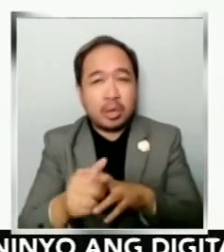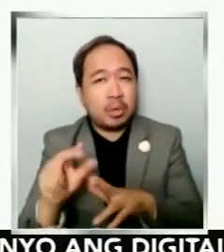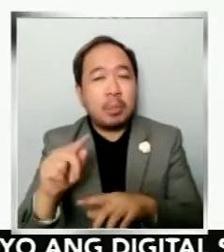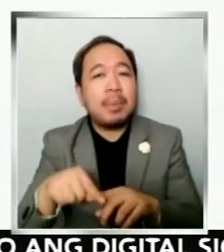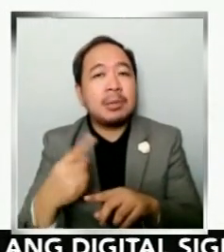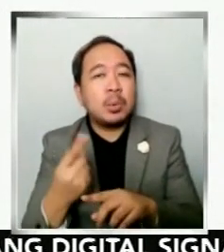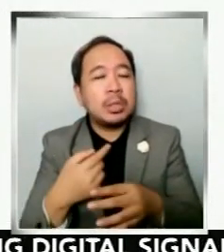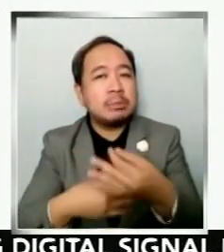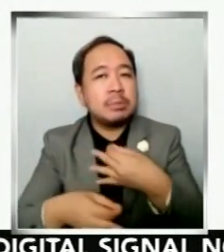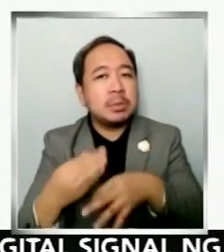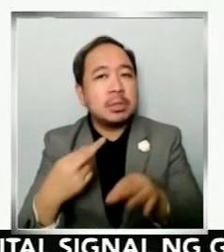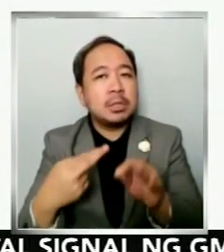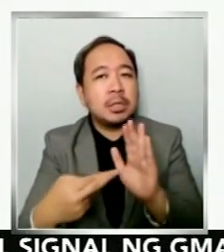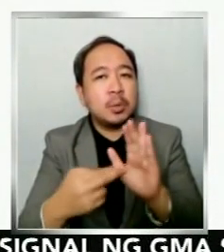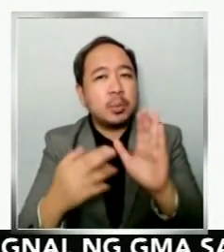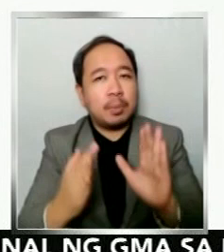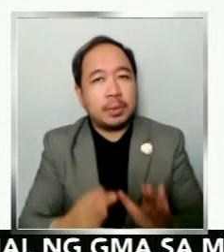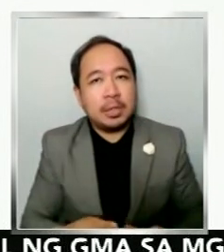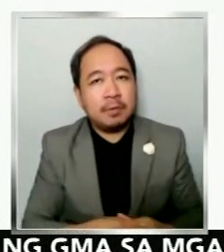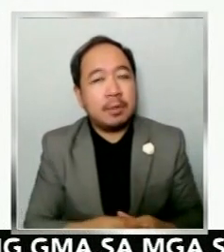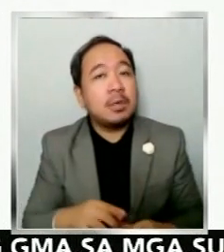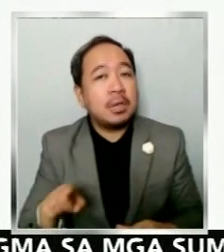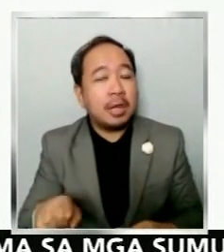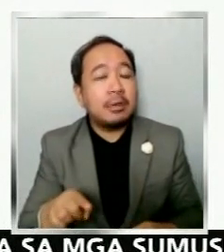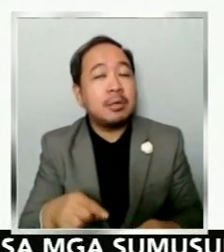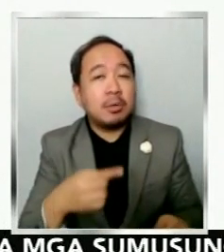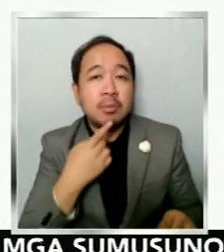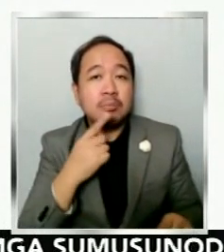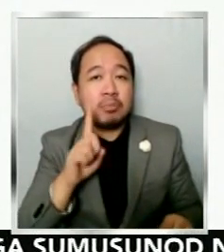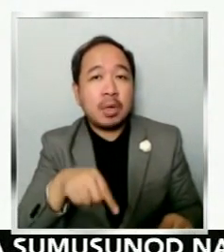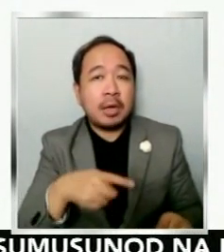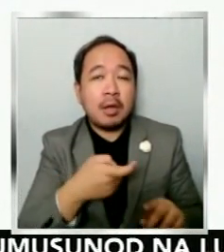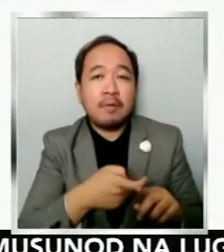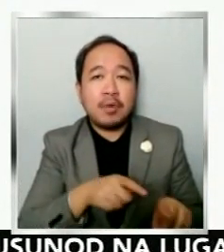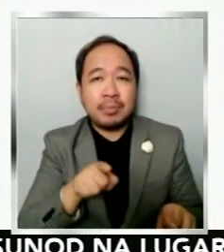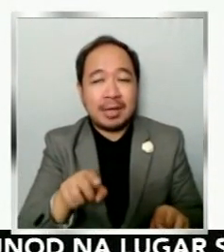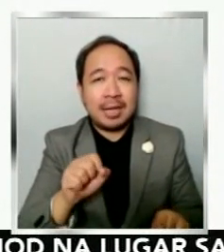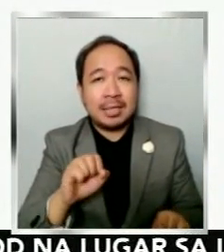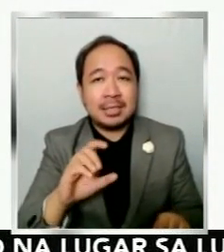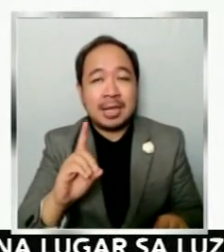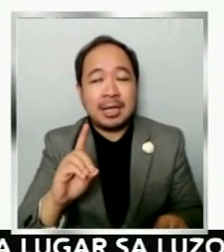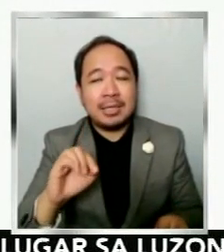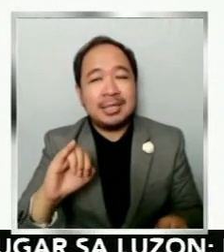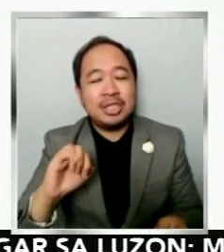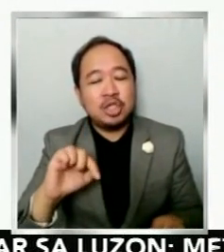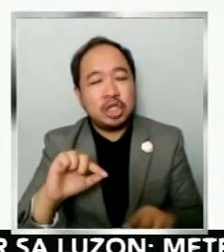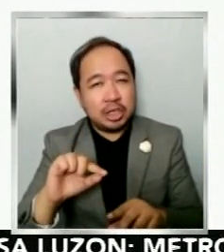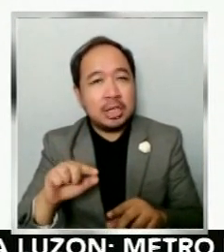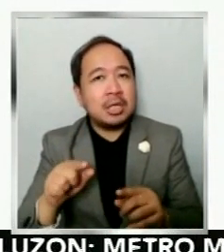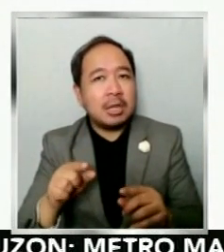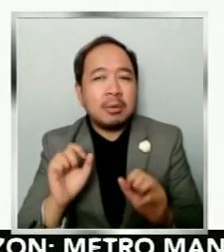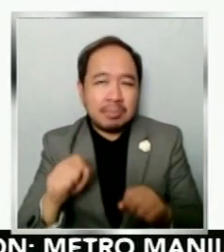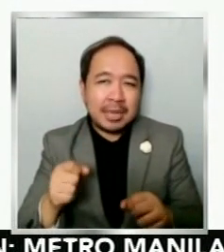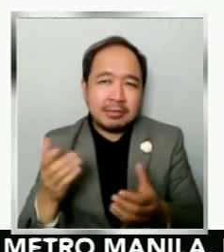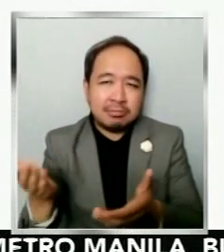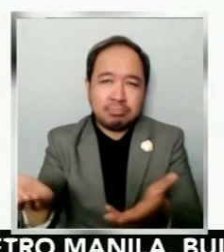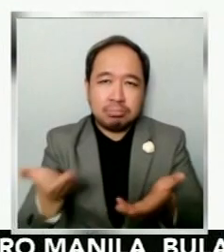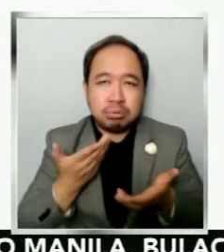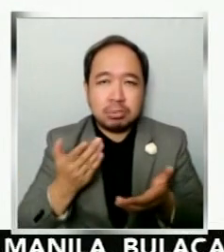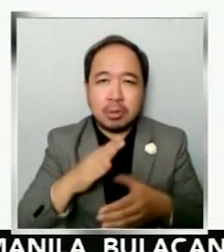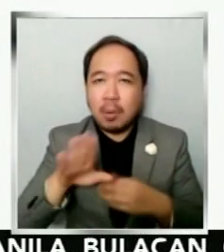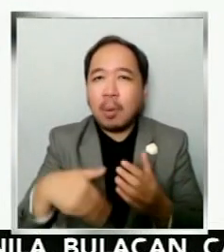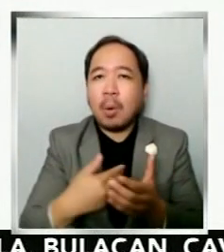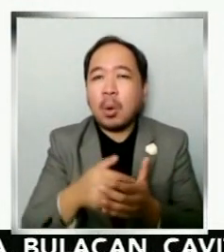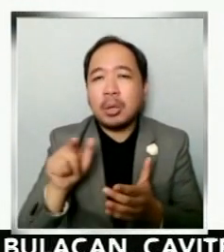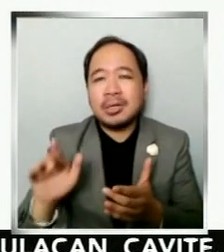source, alinsunod ito sa utos ng SITG sa Bungero sa kampo ni Patidongan na isurrender lahat ng kanyang mga armas dahil sa kasong